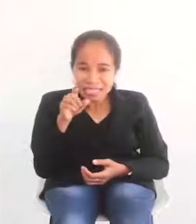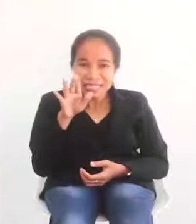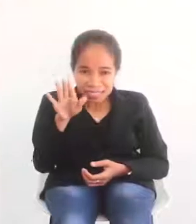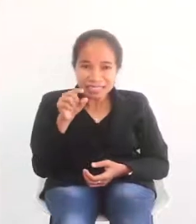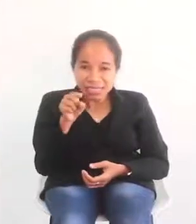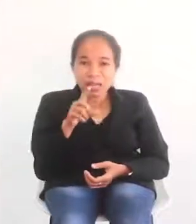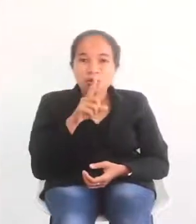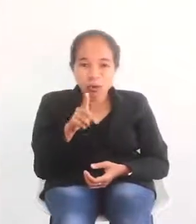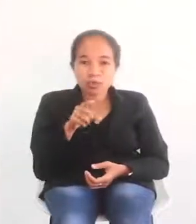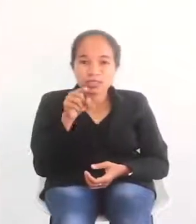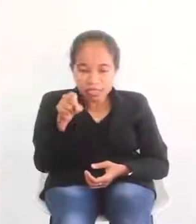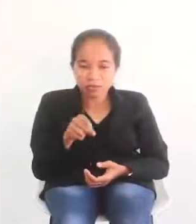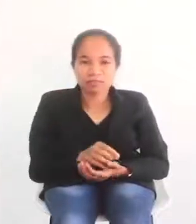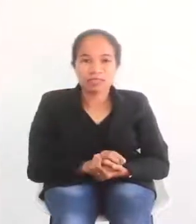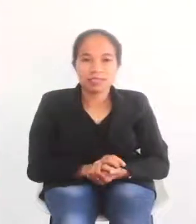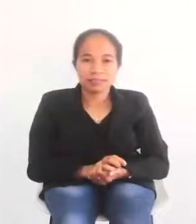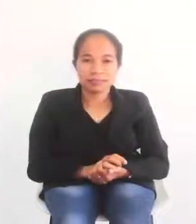Nia duni. Anoni.